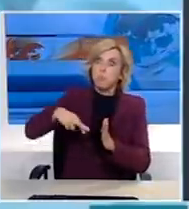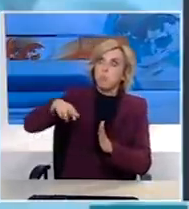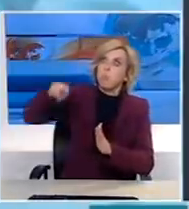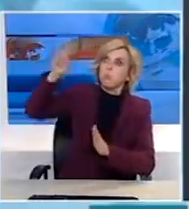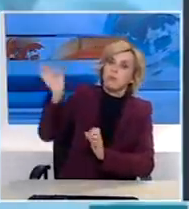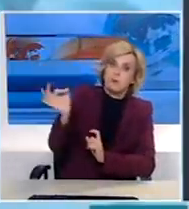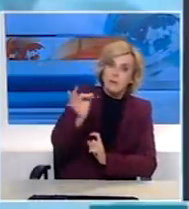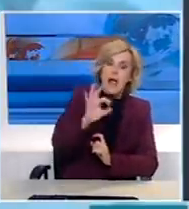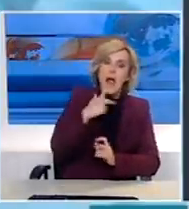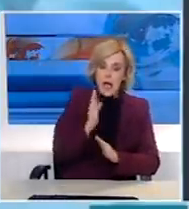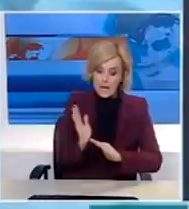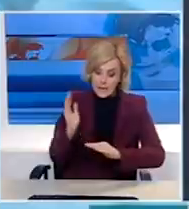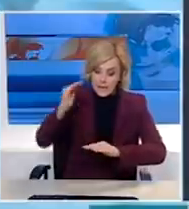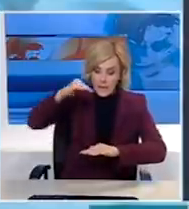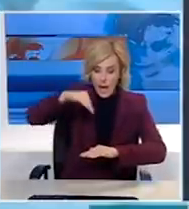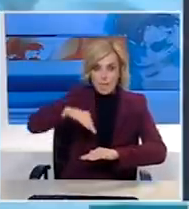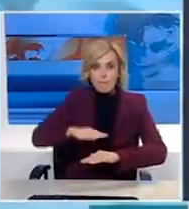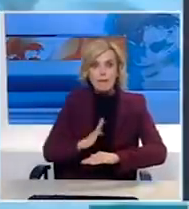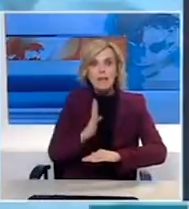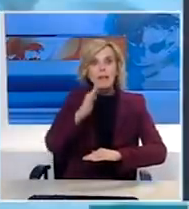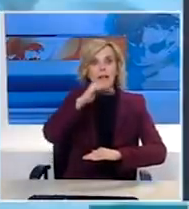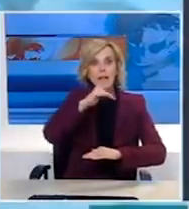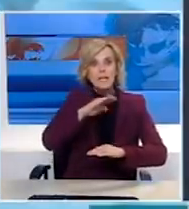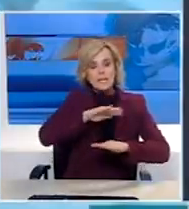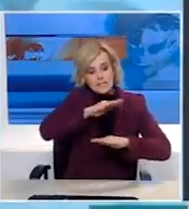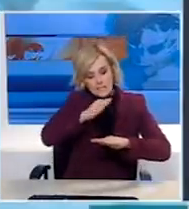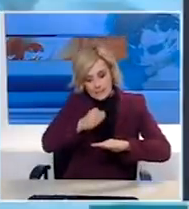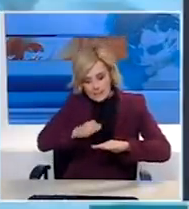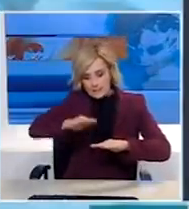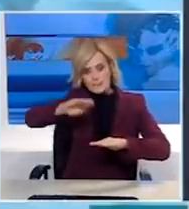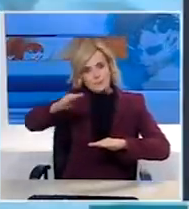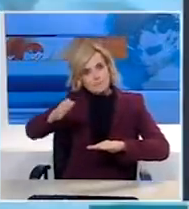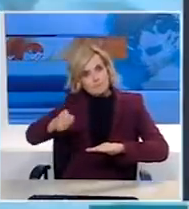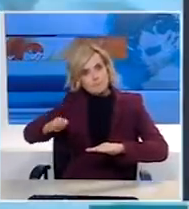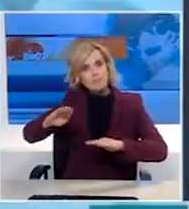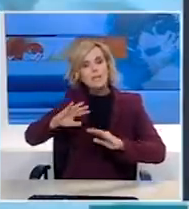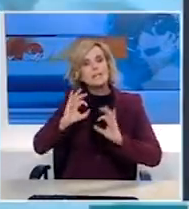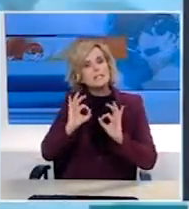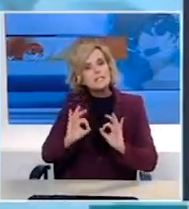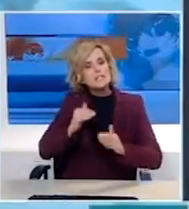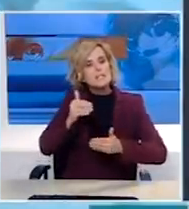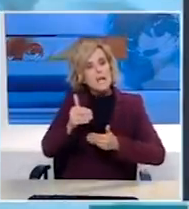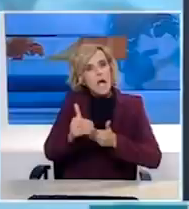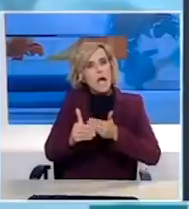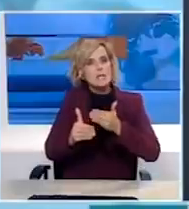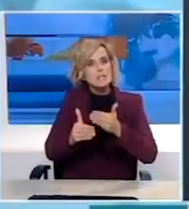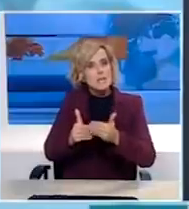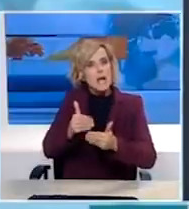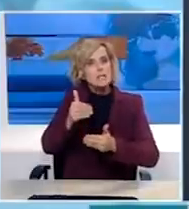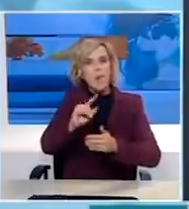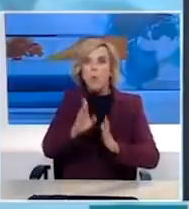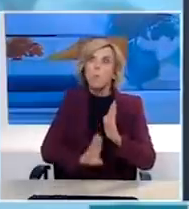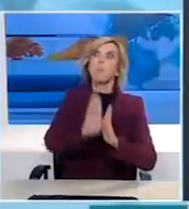επιπέδωση της καμπύλης, μιλάμε για ένα πρώτο κύμα που έχουμε πολύ σοβαρές πιθανότητες να το μετριάσουμε έτσι όπως